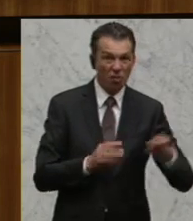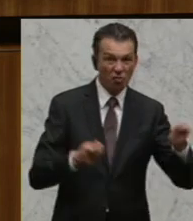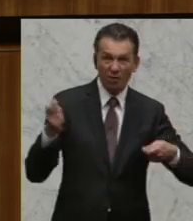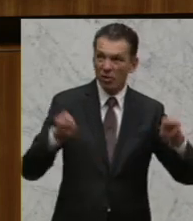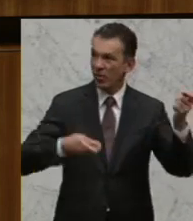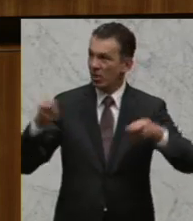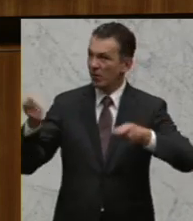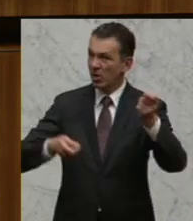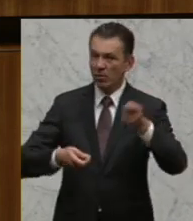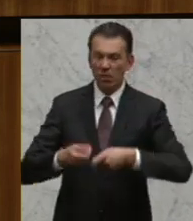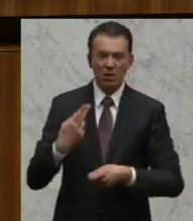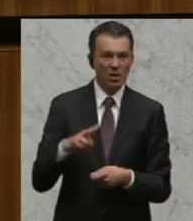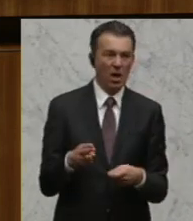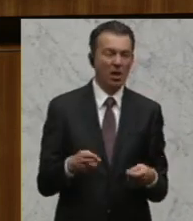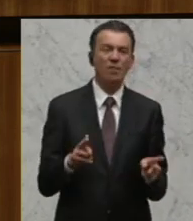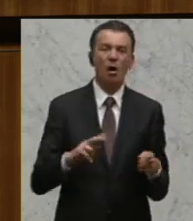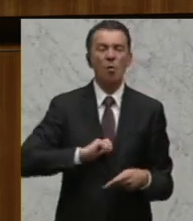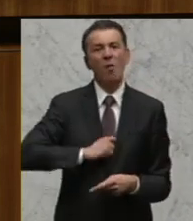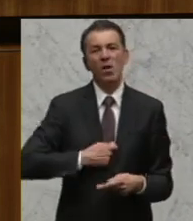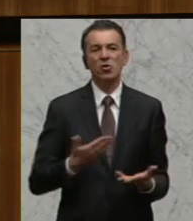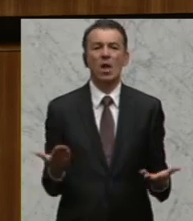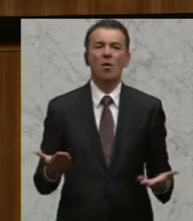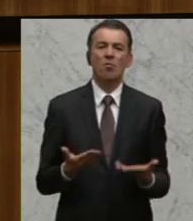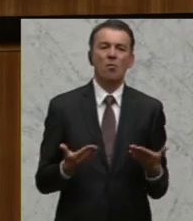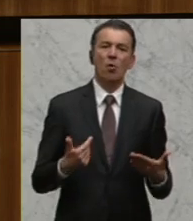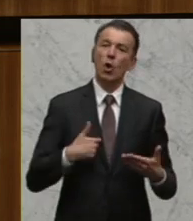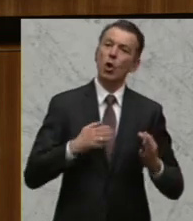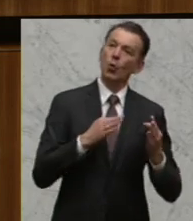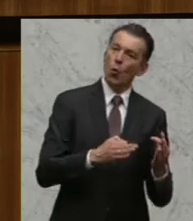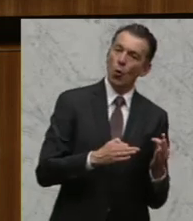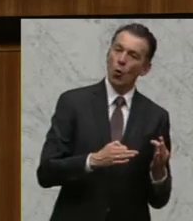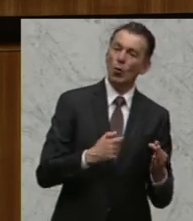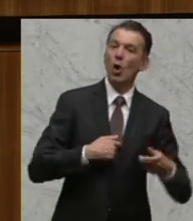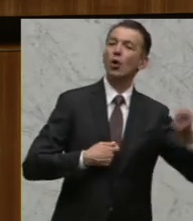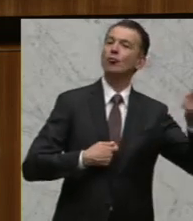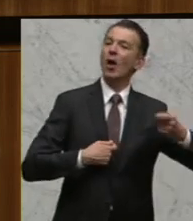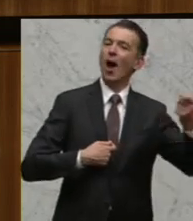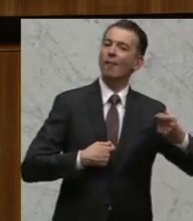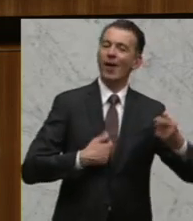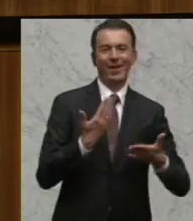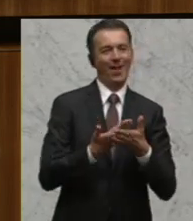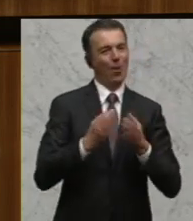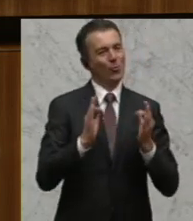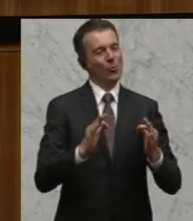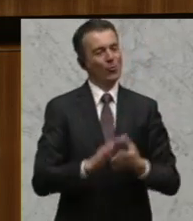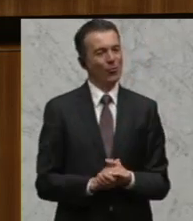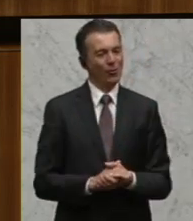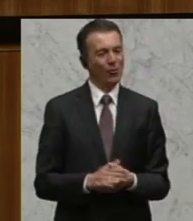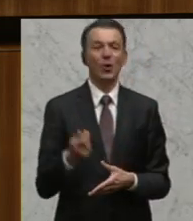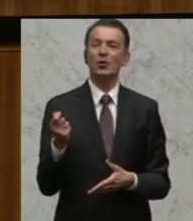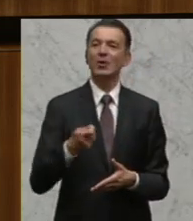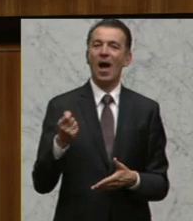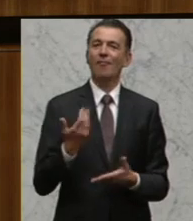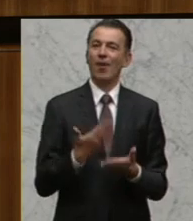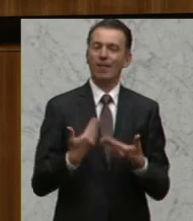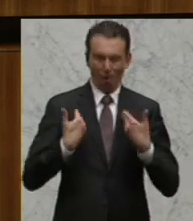dieser Sanktionspolitik steht die Mentalität, ich bin gut, ich strafe, daher bin ich gut. Ich strafe, also bin